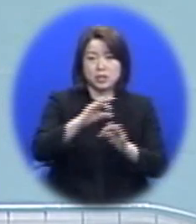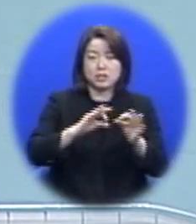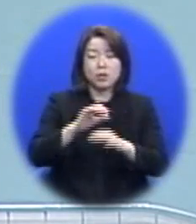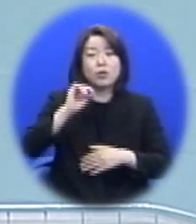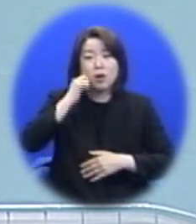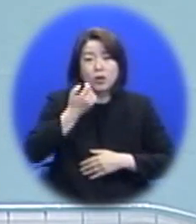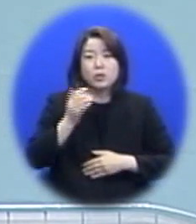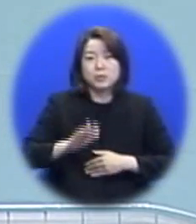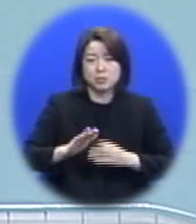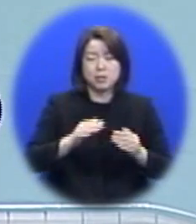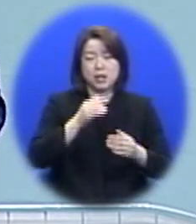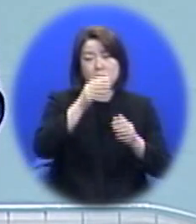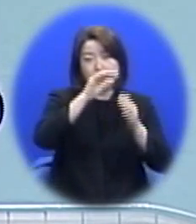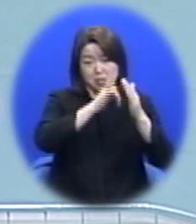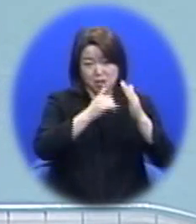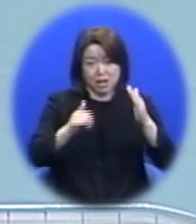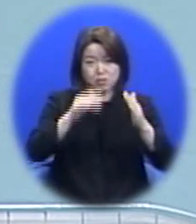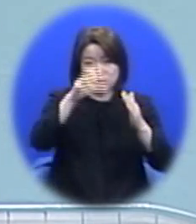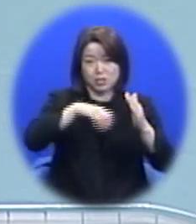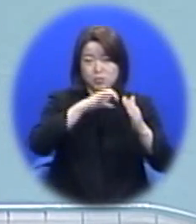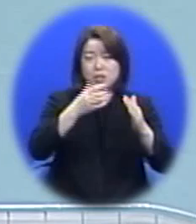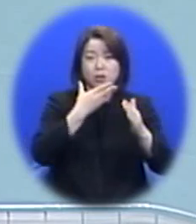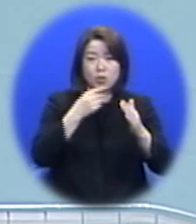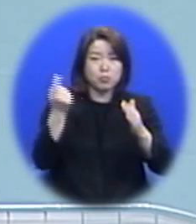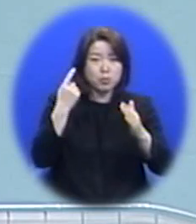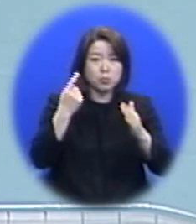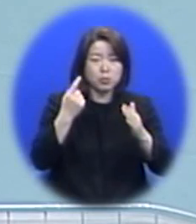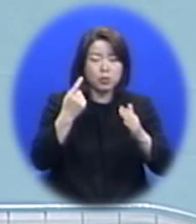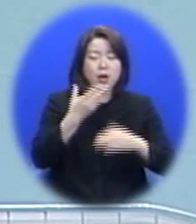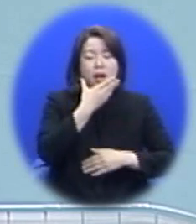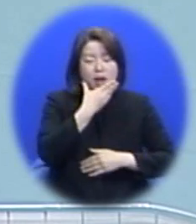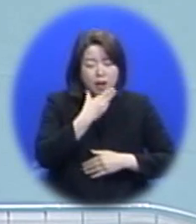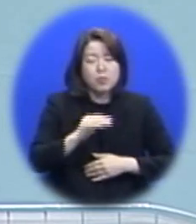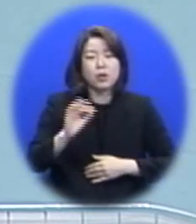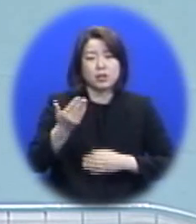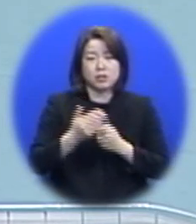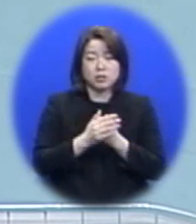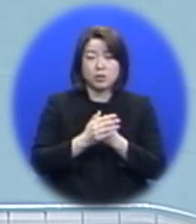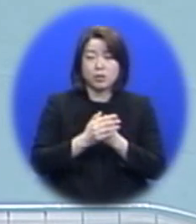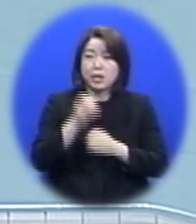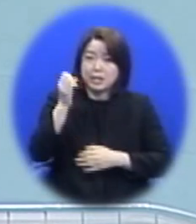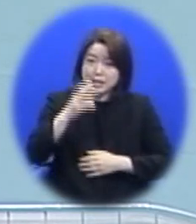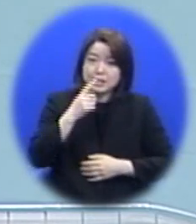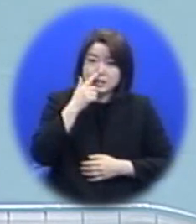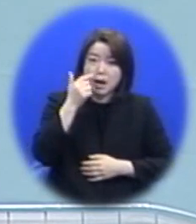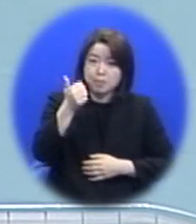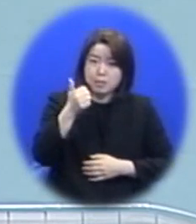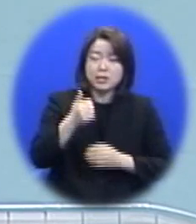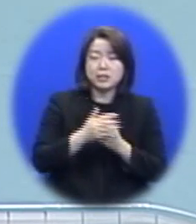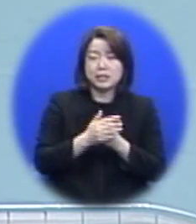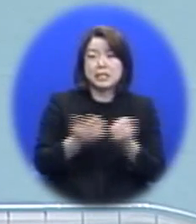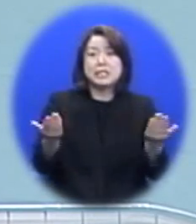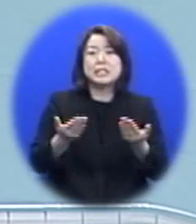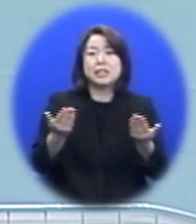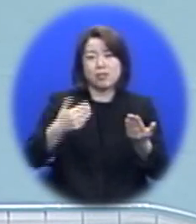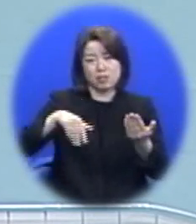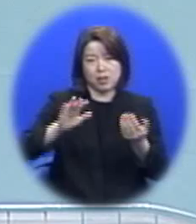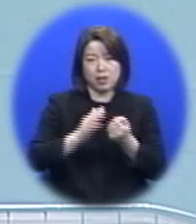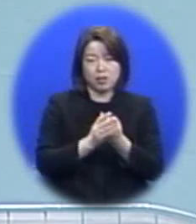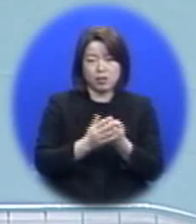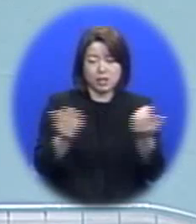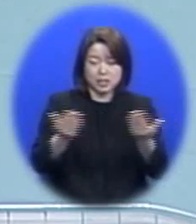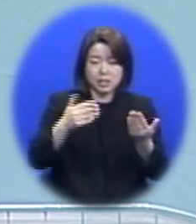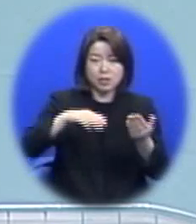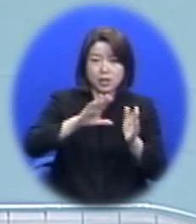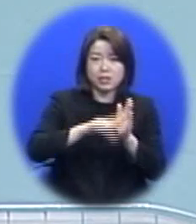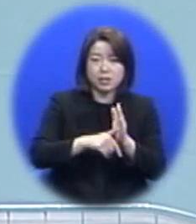십자가 복음으로 회복되고 행복해졌습니다. 다시 아빠는 일하러 나가시게 되었는데 출근할